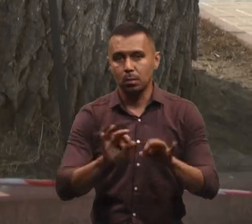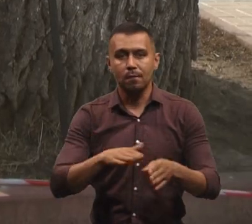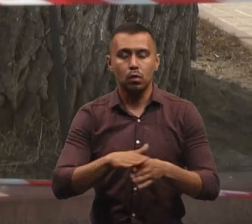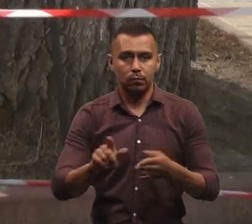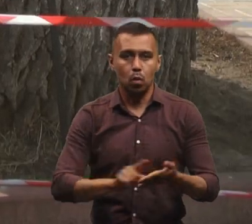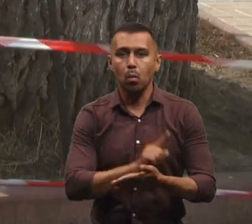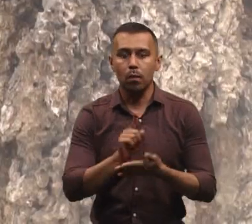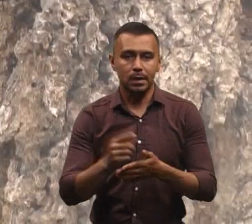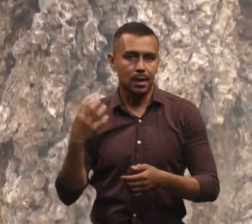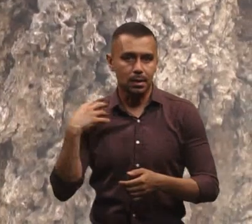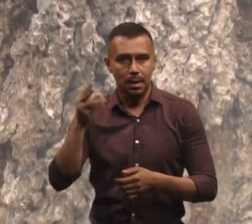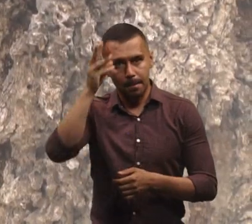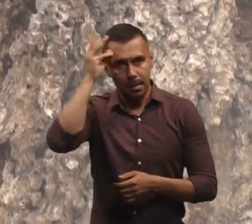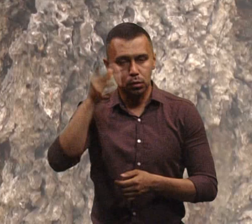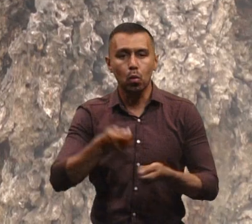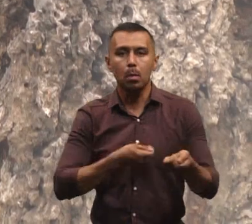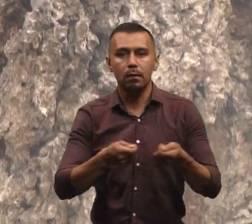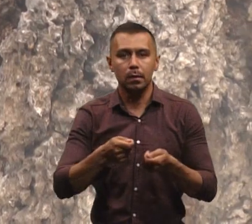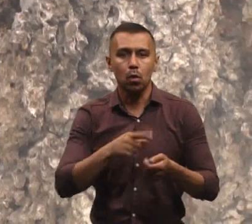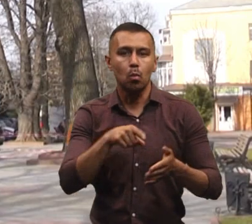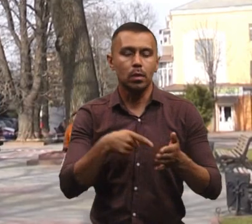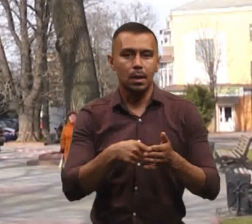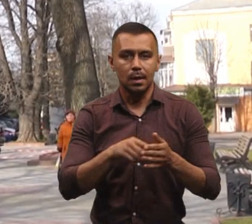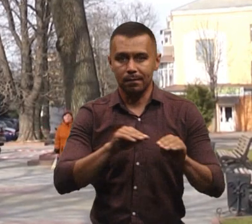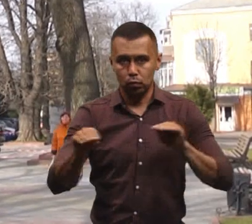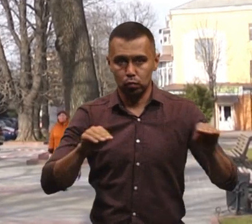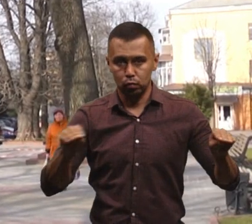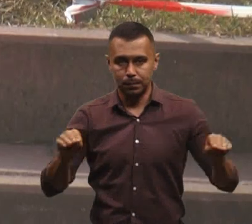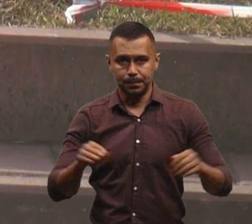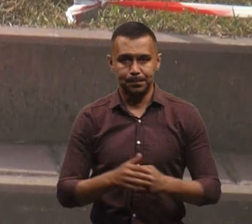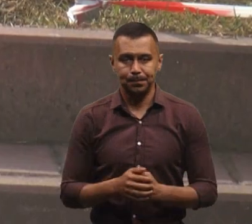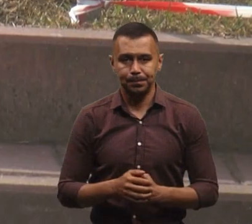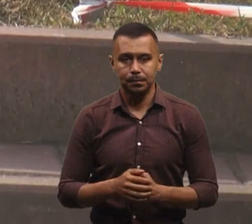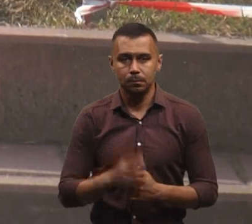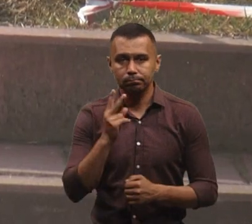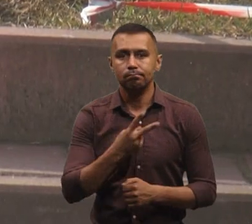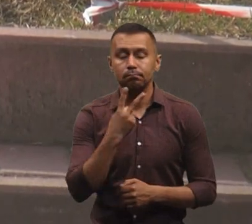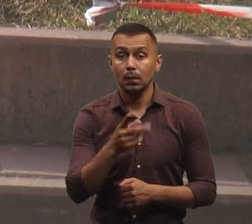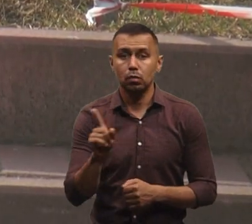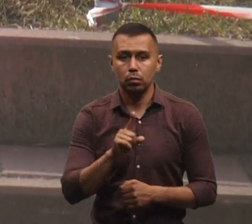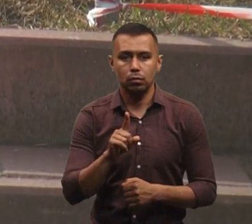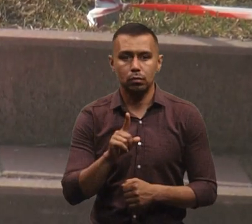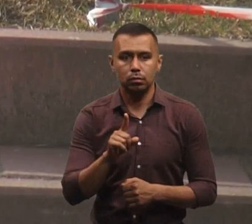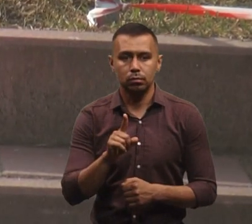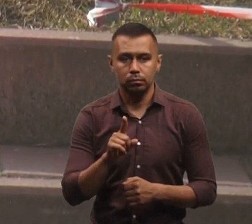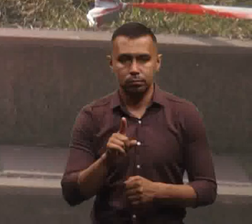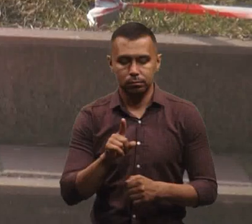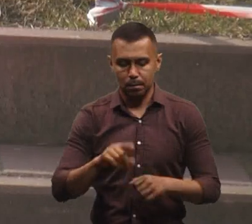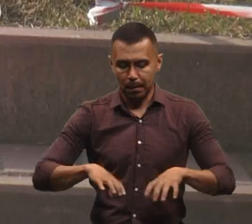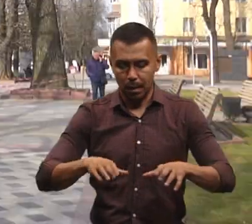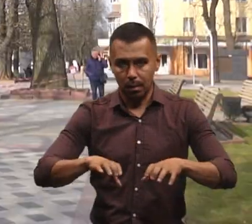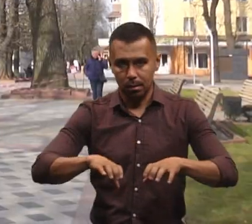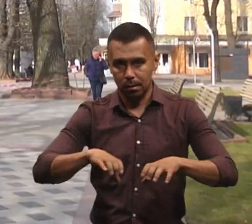виконуючий обов'язки начальника Хмельницького управління комунальної інфраструктури Василь Кабальський. Побачили, що піднімається плитка,